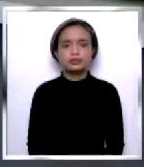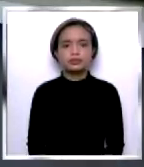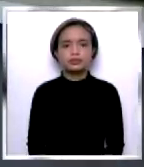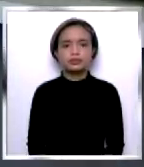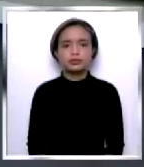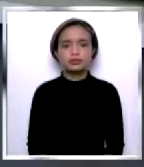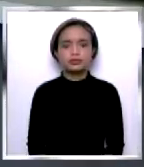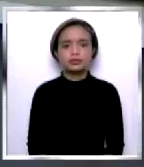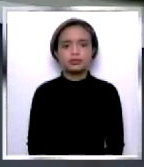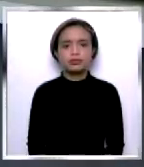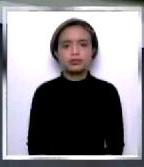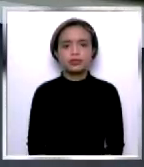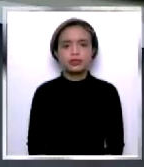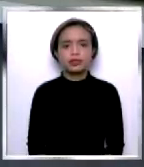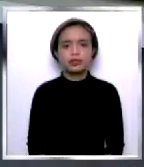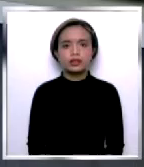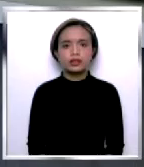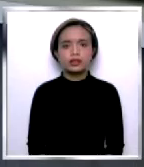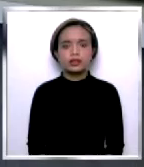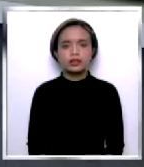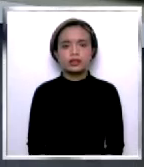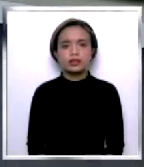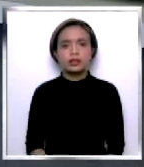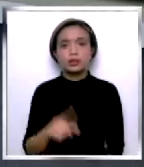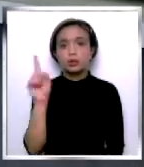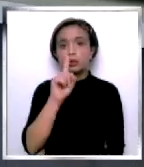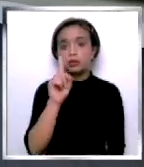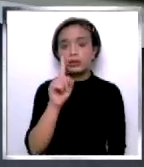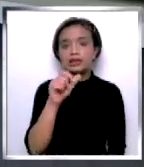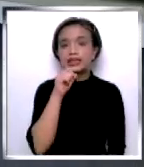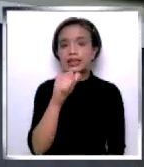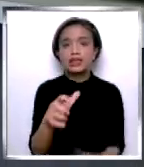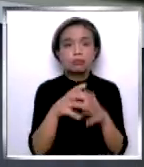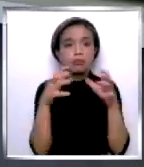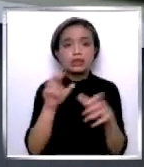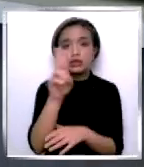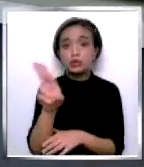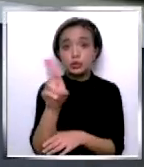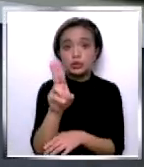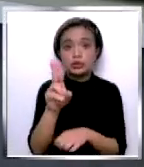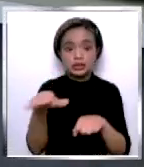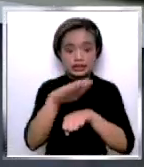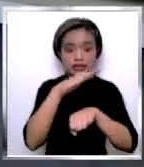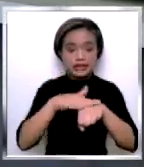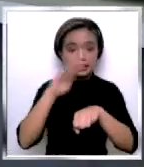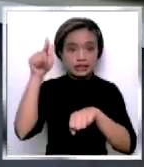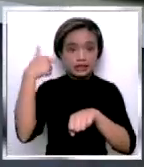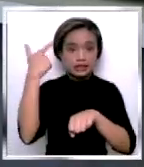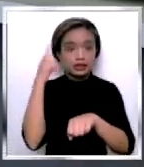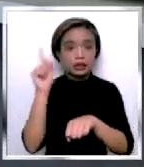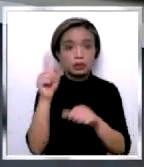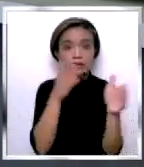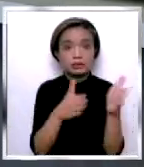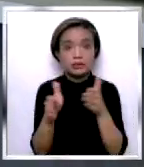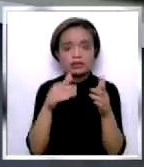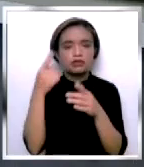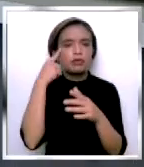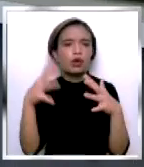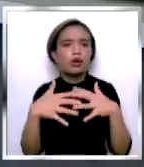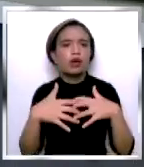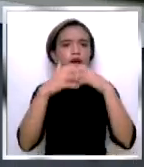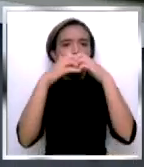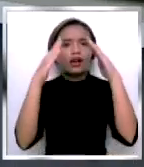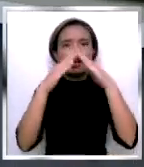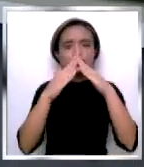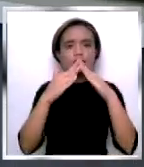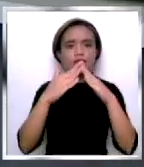hindi na gaanong nagagamit na lupa ng gobyerno e balak daw ilaan sa mga pabahay ni Pangulong Bongbong Marcos. Pero higit sa